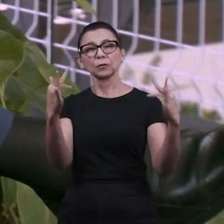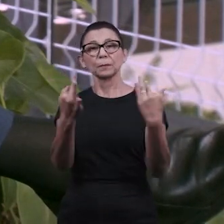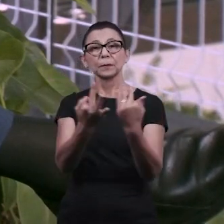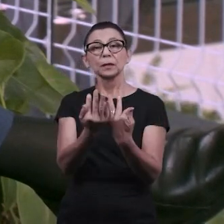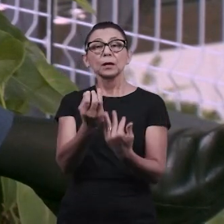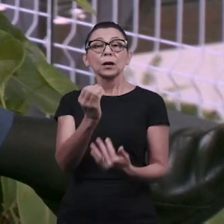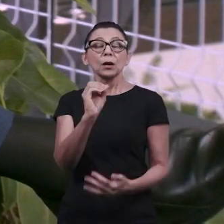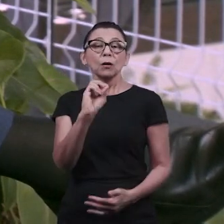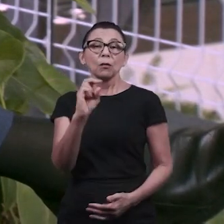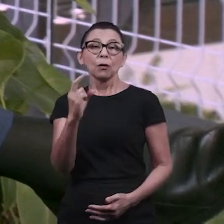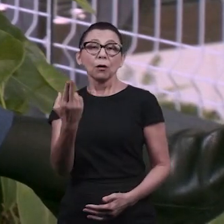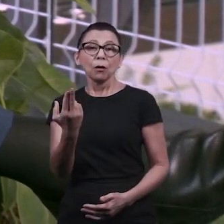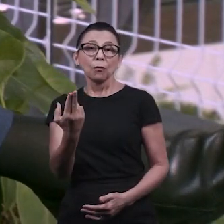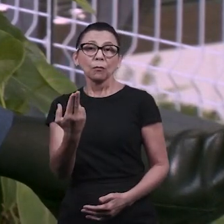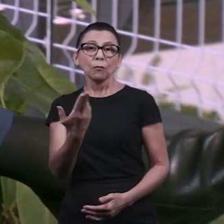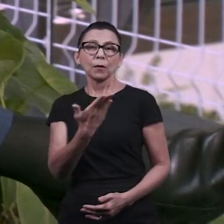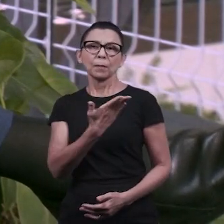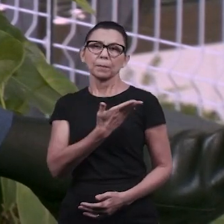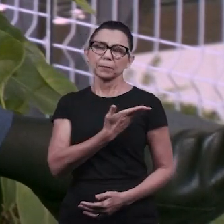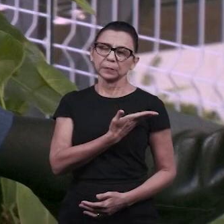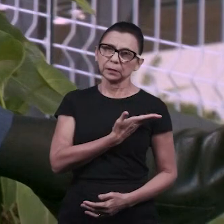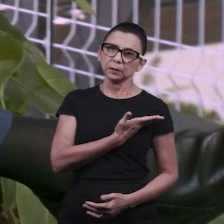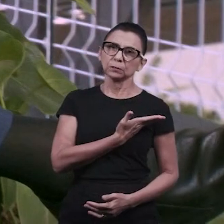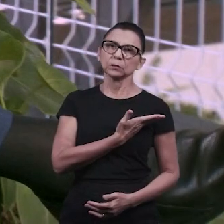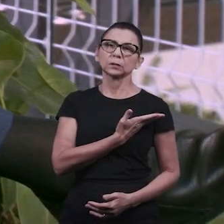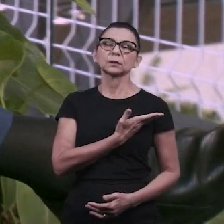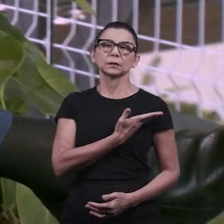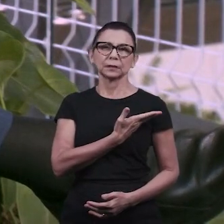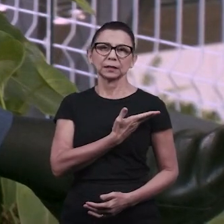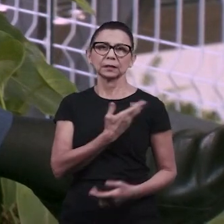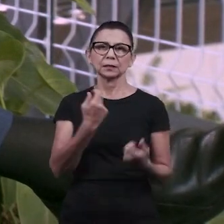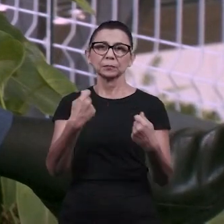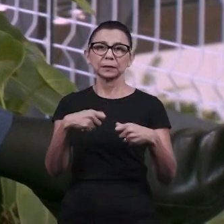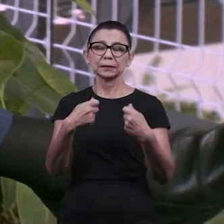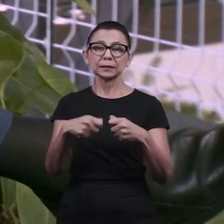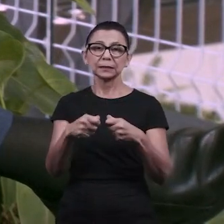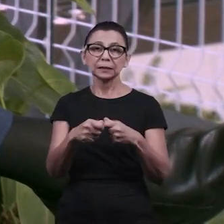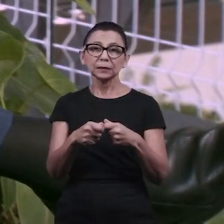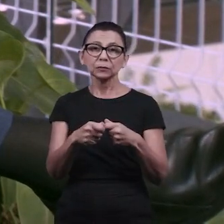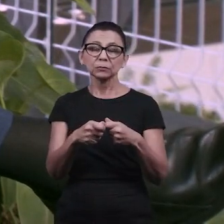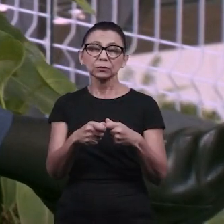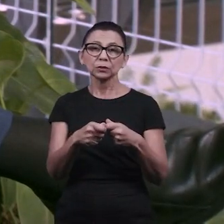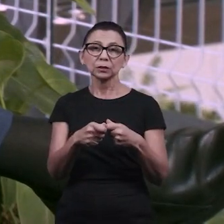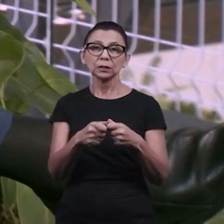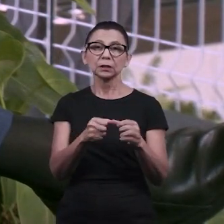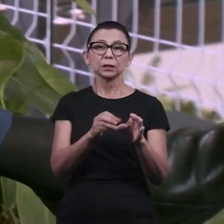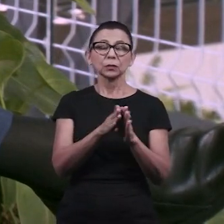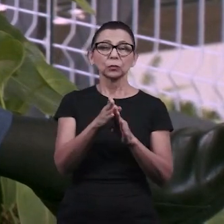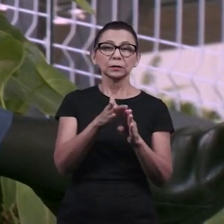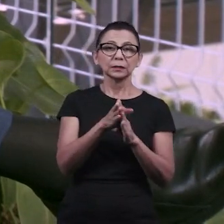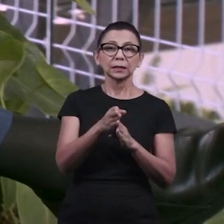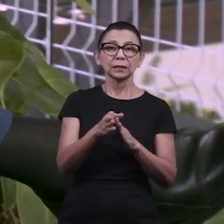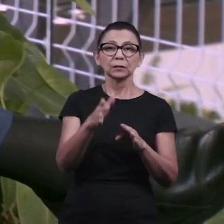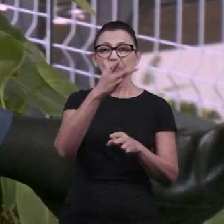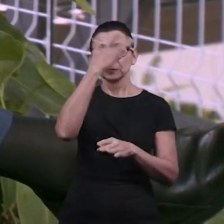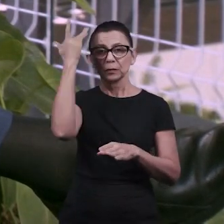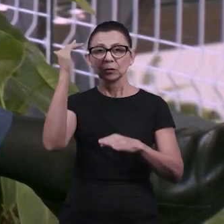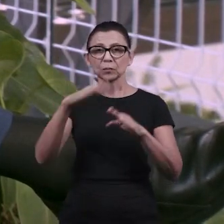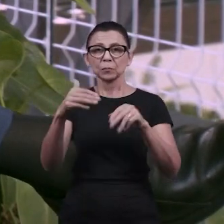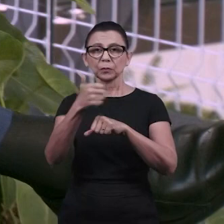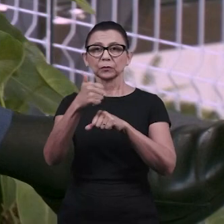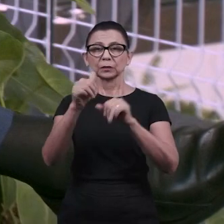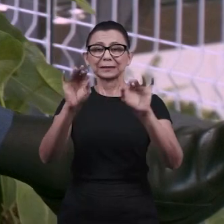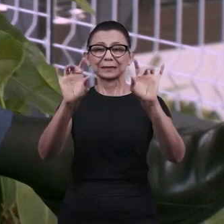qui ont besoin des soins spéciaux, les orientations de spécialistes sur comment faire face avec